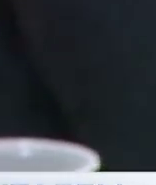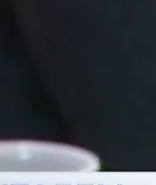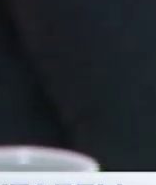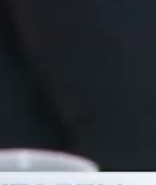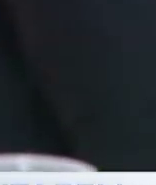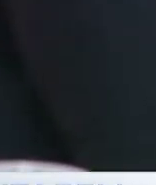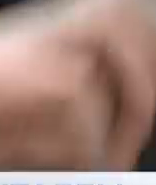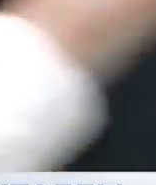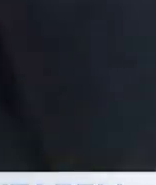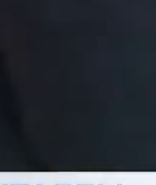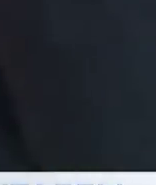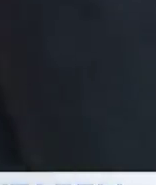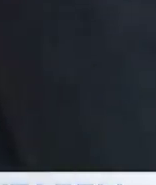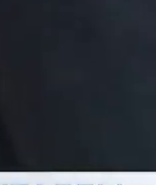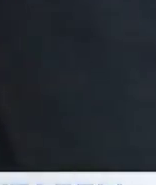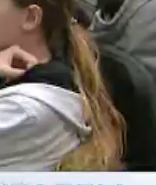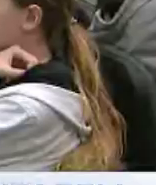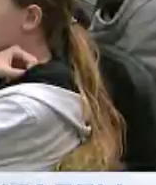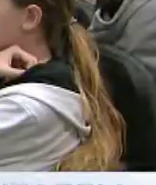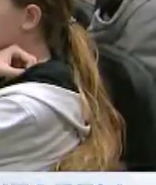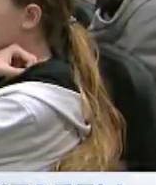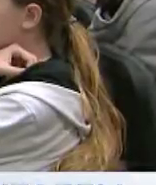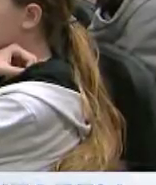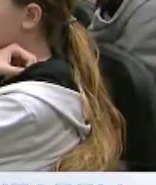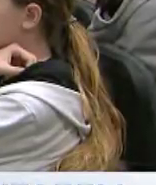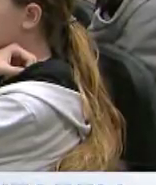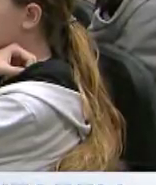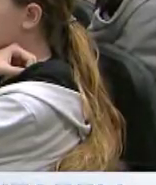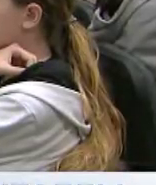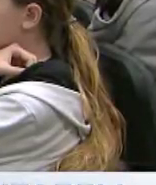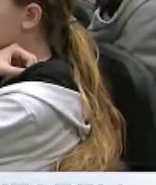күтеді. Бұл жарысқа жастармен бірге ардагер шахматшылар да қатысты.